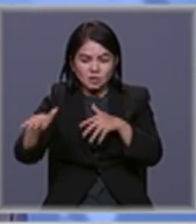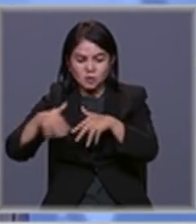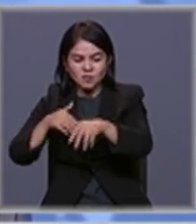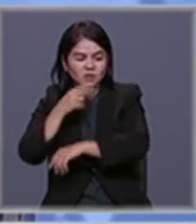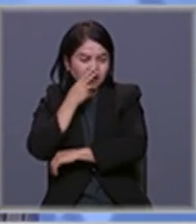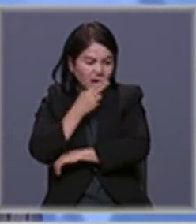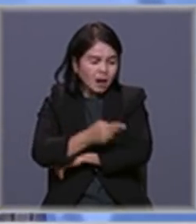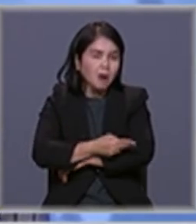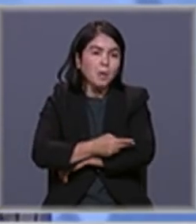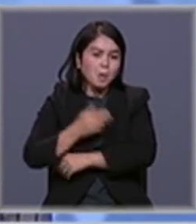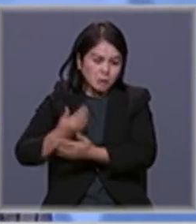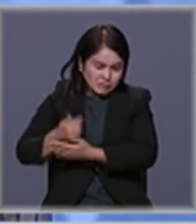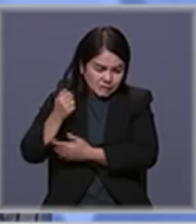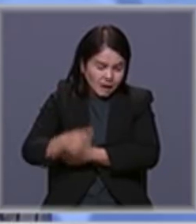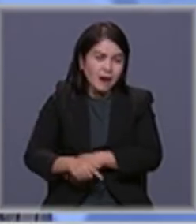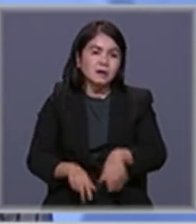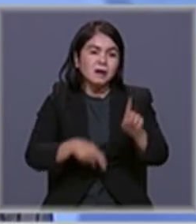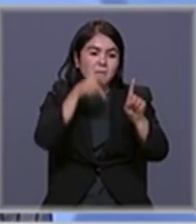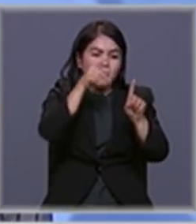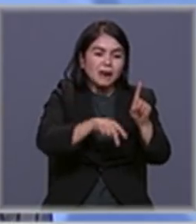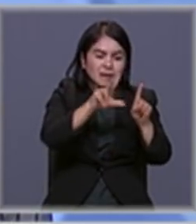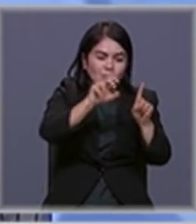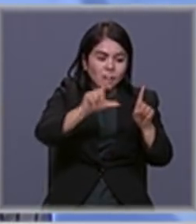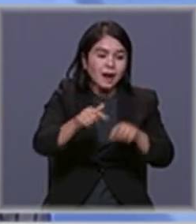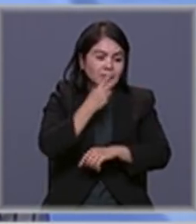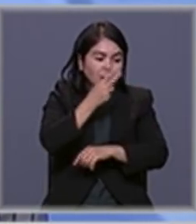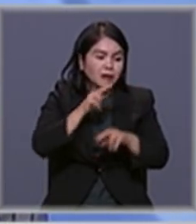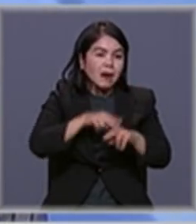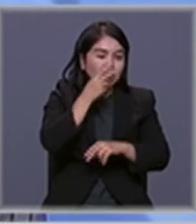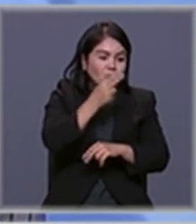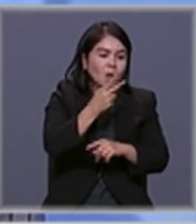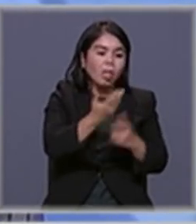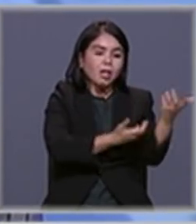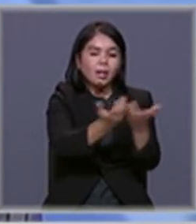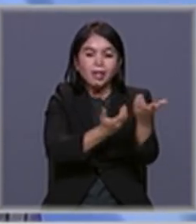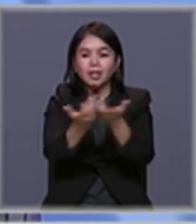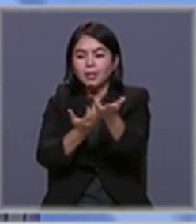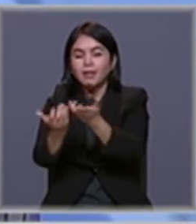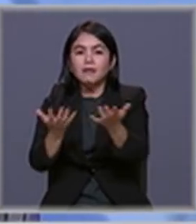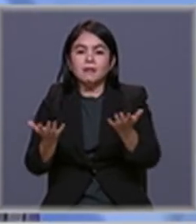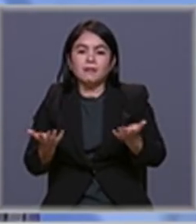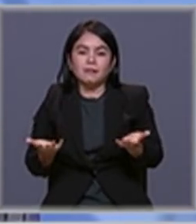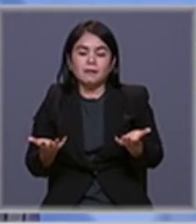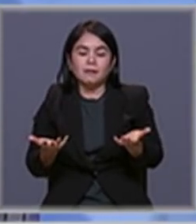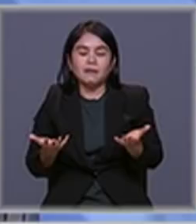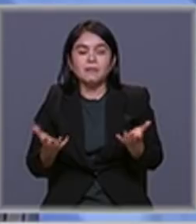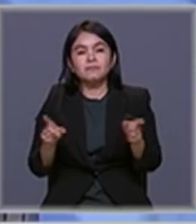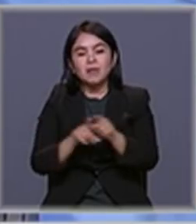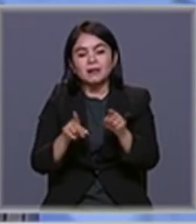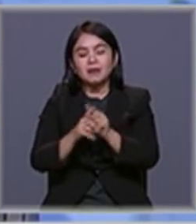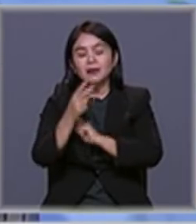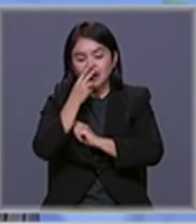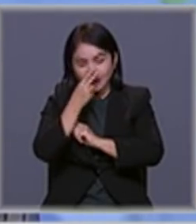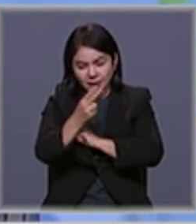ๆที่ตัวเองต้องเสียงบประมาณ1,200ล้านแล้วจะดูแบบมันจะเห็นอะไรเละๆไปหมดนี่คือผมบอกว่ามันเป็นค่าที่เราจะเห็นว่